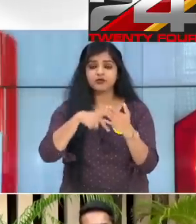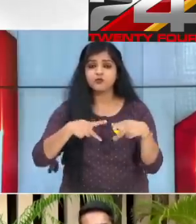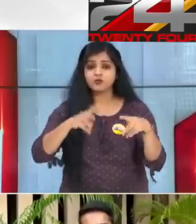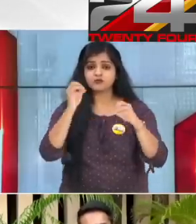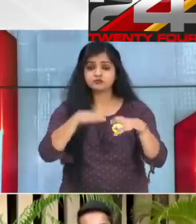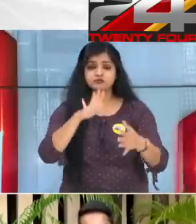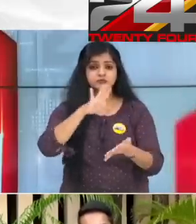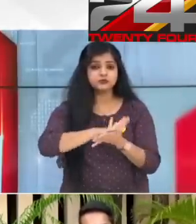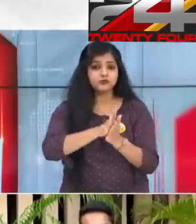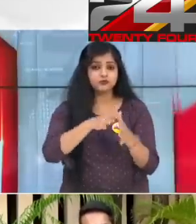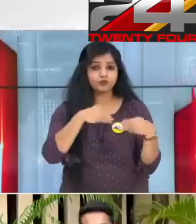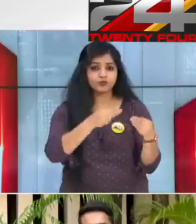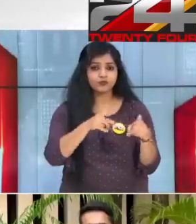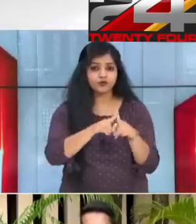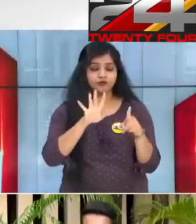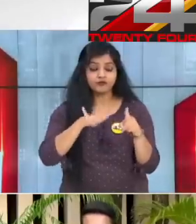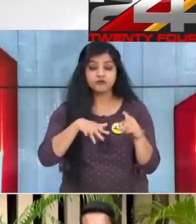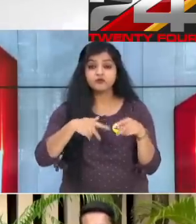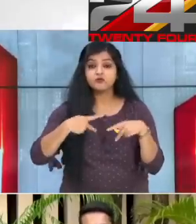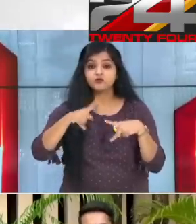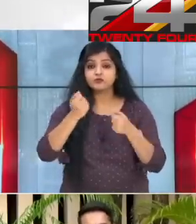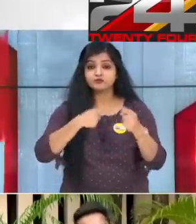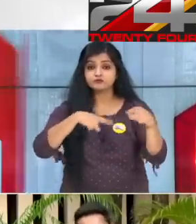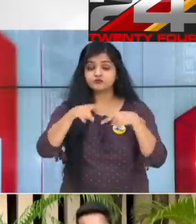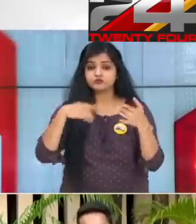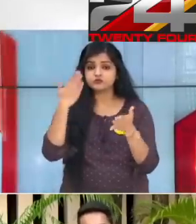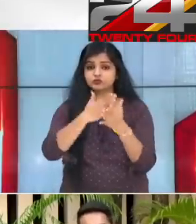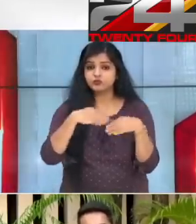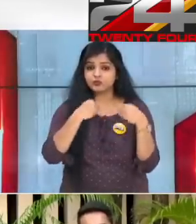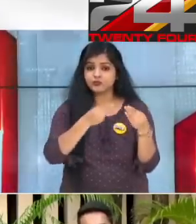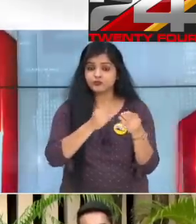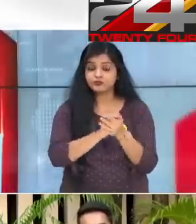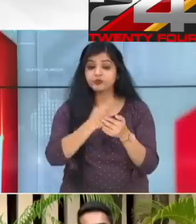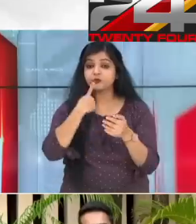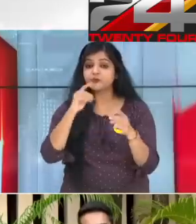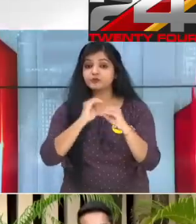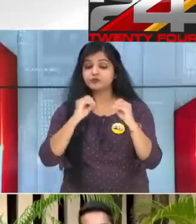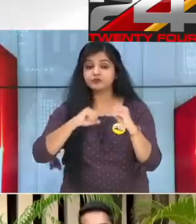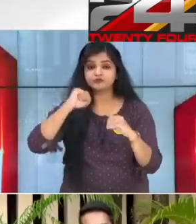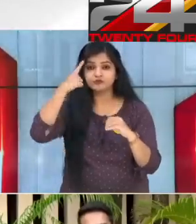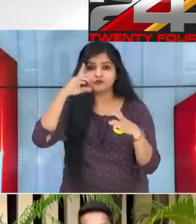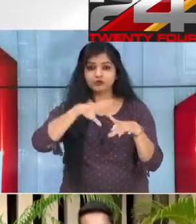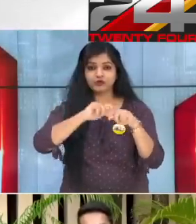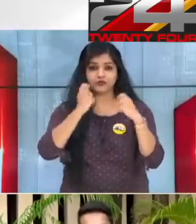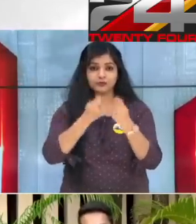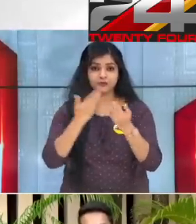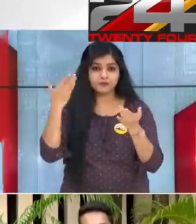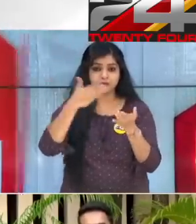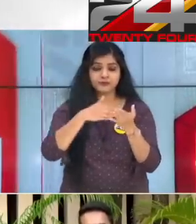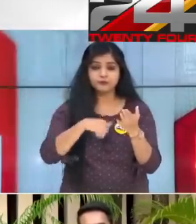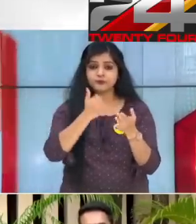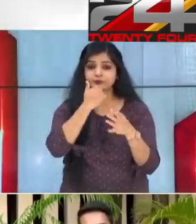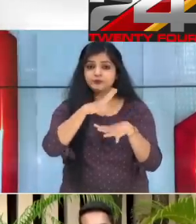കുറ്റം. ഒപ്പം ഗതാഗതം തടസ്സപ്പെടുത്തി, അതുപോലെ തന്നെ അനധികൃതമായി സംഘം ചേർന്നു തുടങ്ങിയ കുറ്റകൃത്യങ്ങൾക്കെതിരെയുള്ള വകുപ്പുകളും